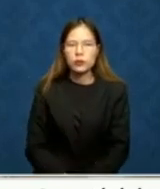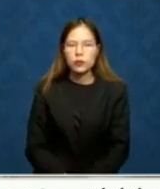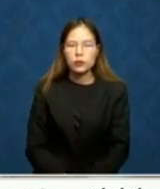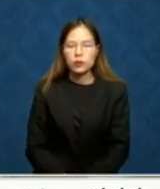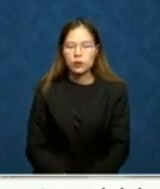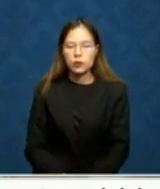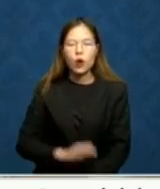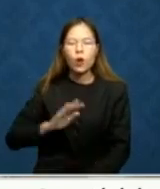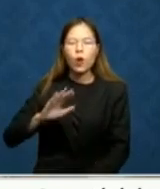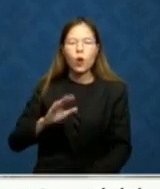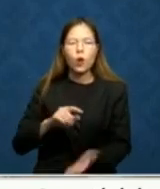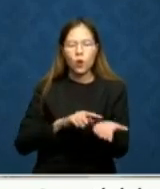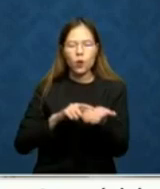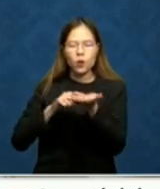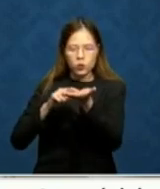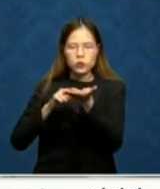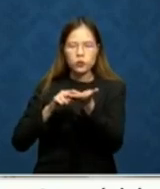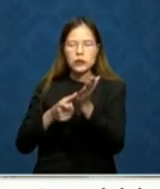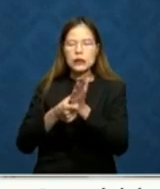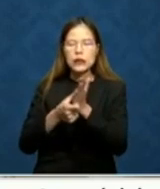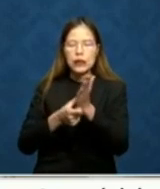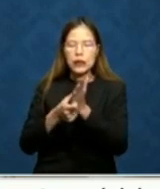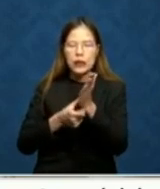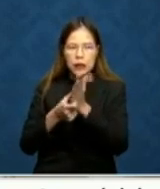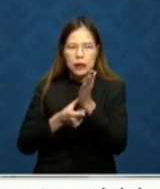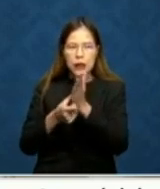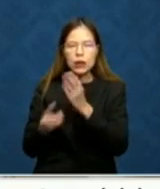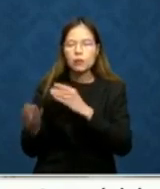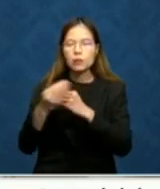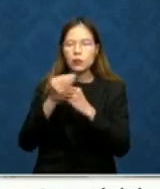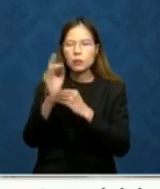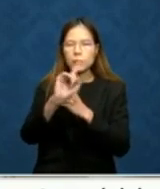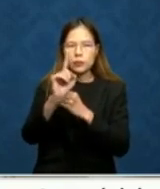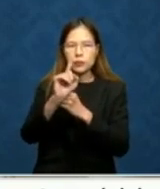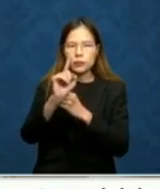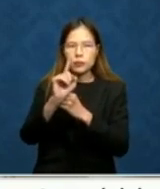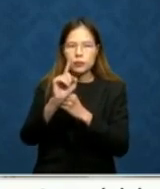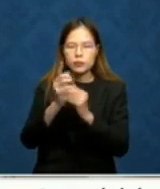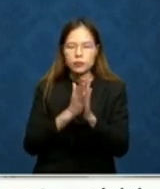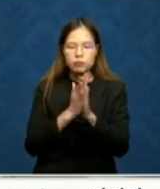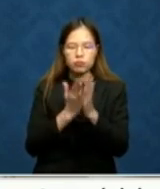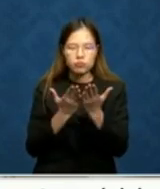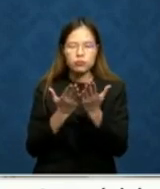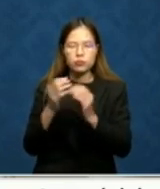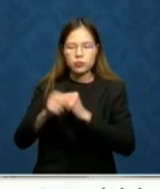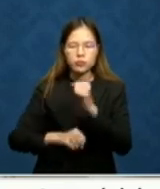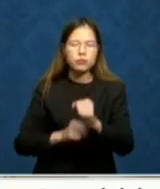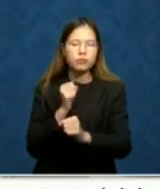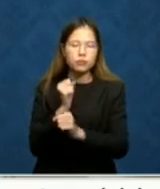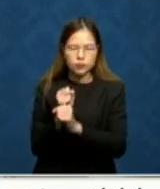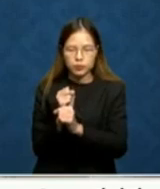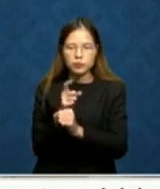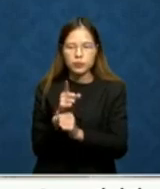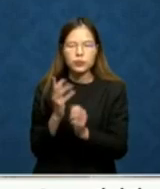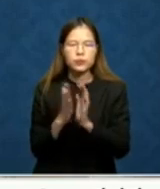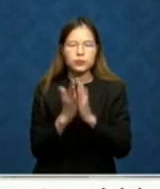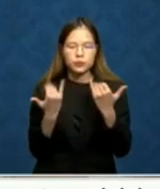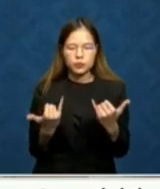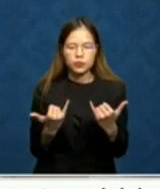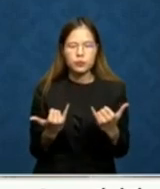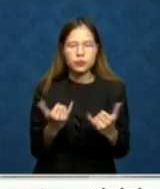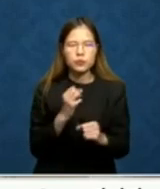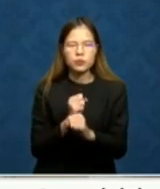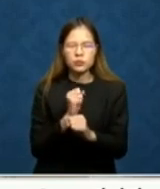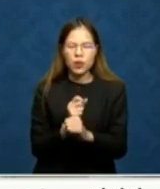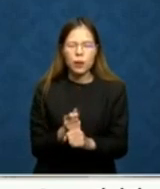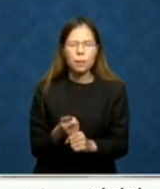เสนอร่างพระราชบัญญัติแก้ไขเพิ่มเติมประมวลกฎหมายอาญาฉบับที่พ.ศ.นั้นเนี่ยเนื่องจากในปัจจุบันค่ะมีการกระ